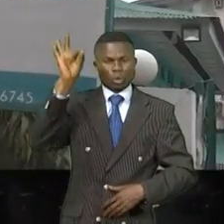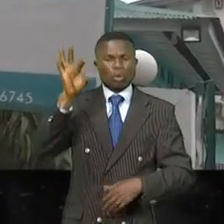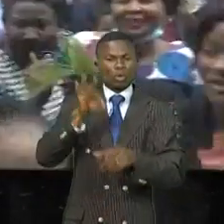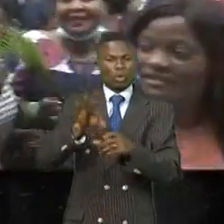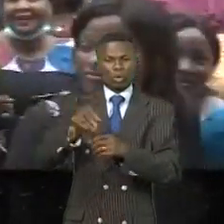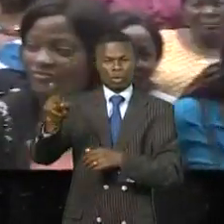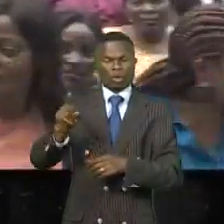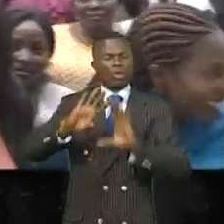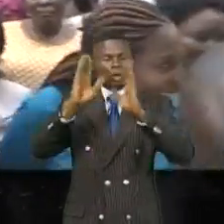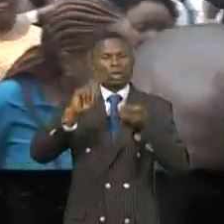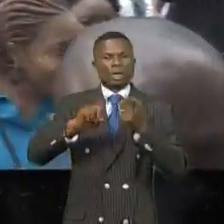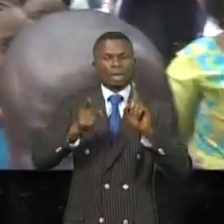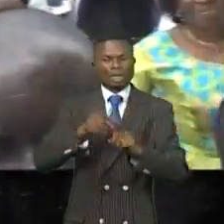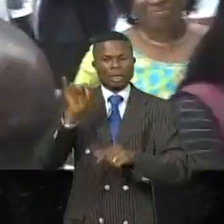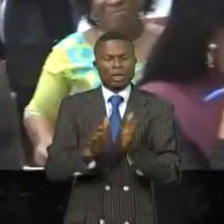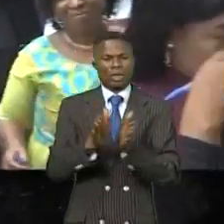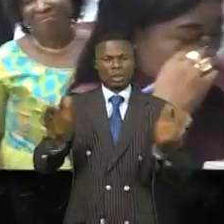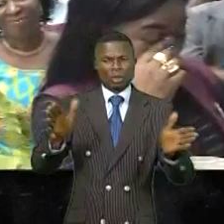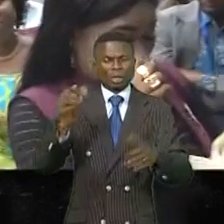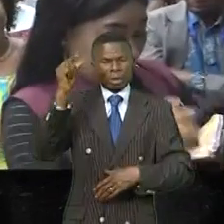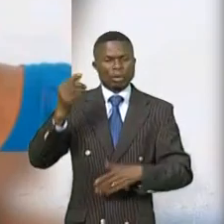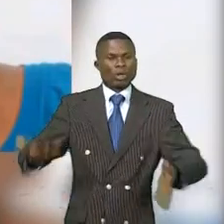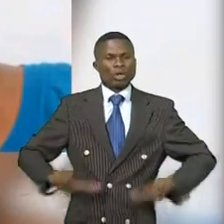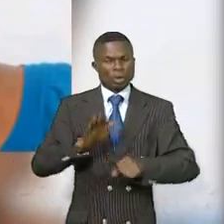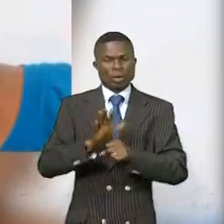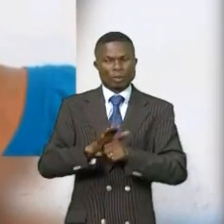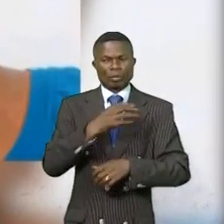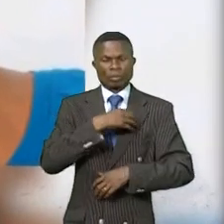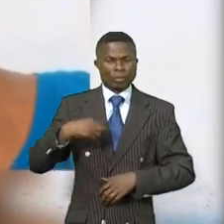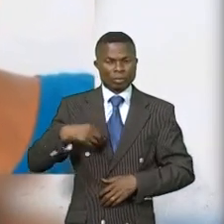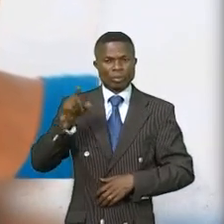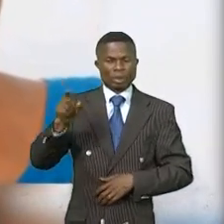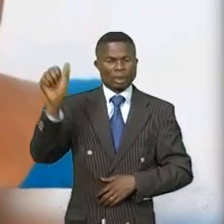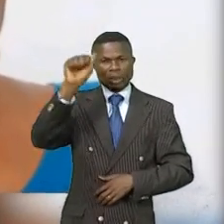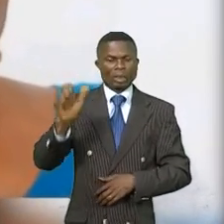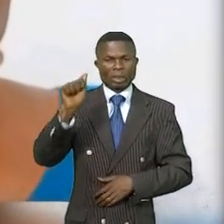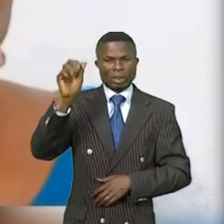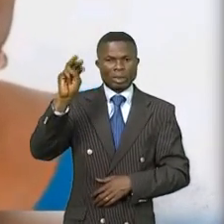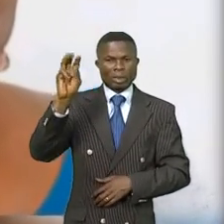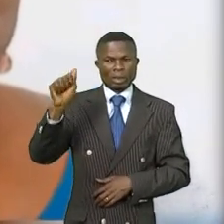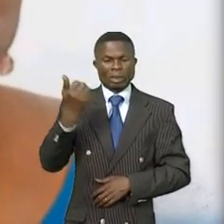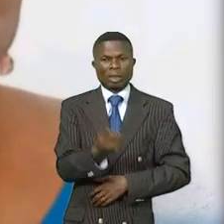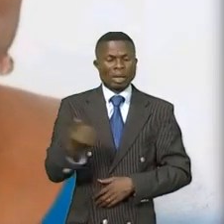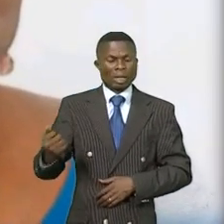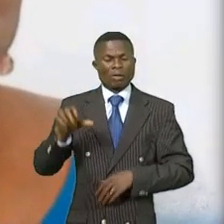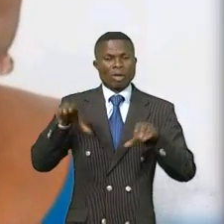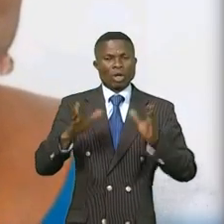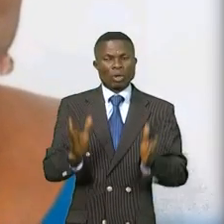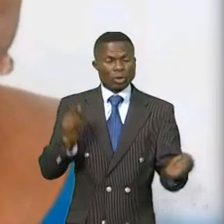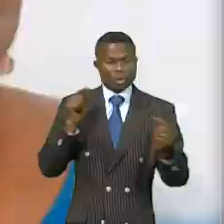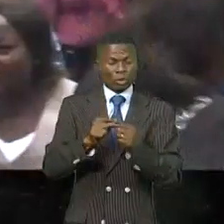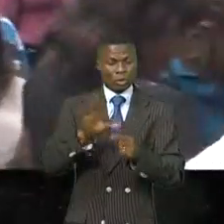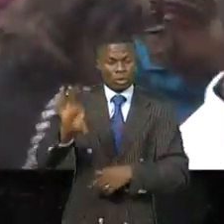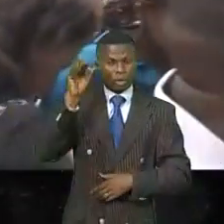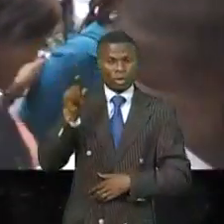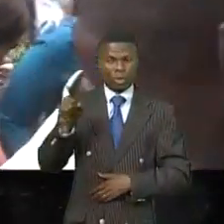saluée par tous ses collègues du secrétariat général aux mines. En effet, Mme Antoinette Samba Kalambay est un enfant maison. Jusqu'à cette